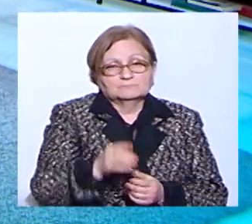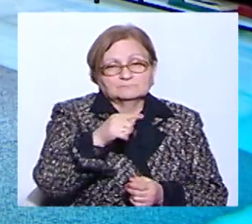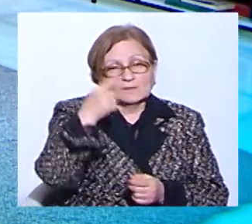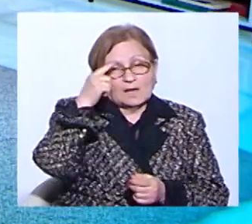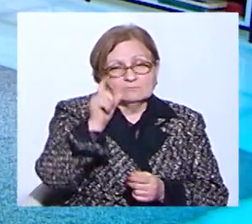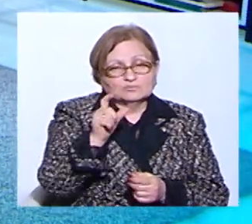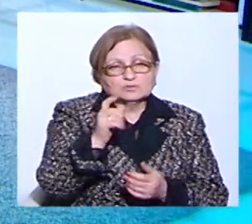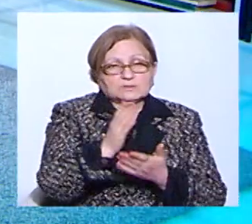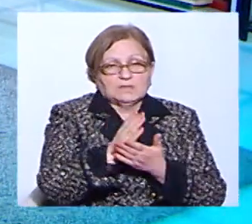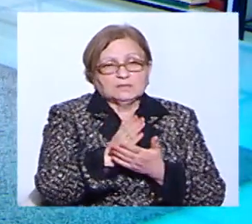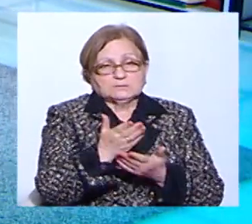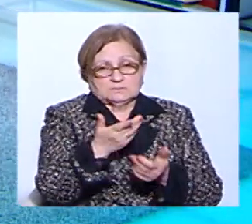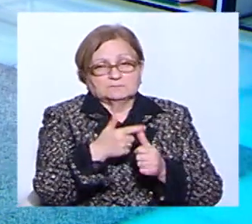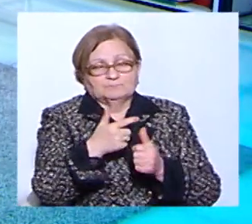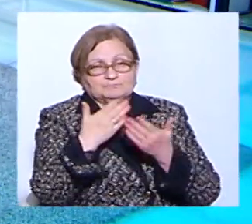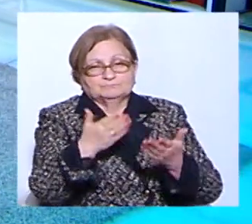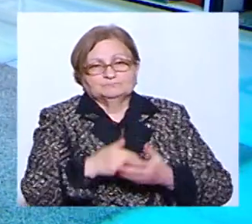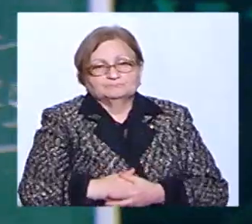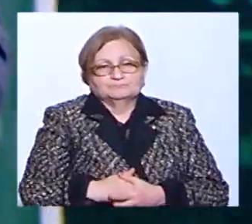ამოცანა არის შემდეგი.